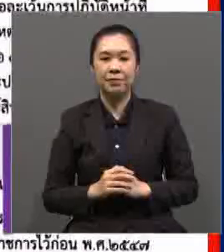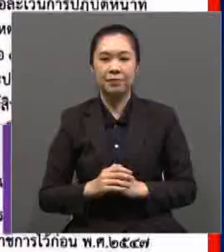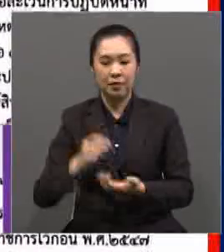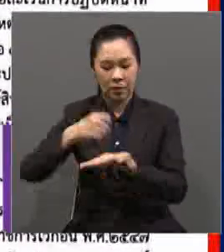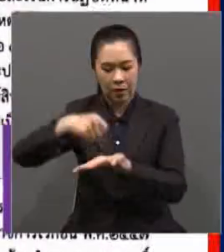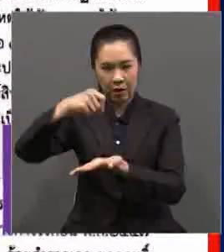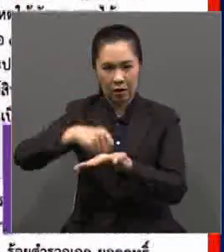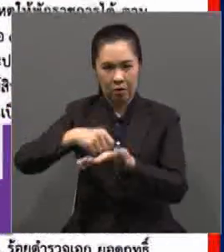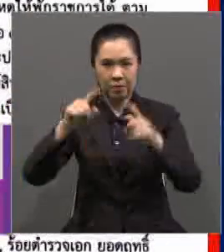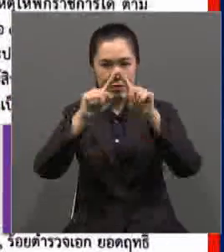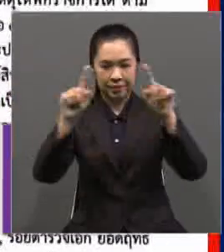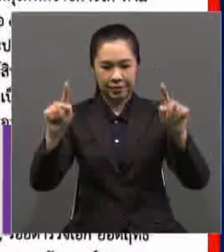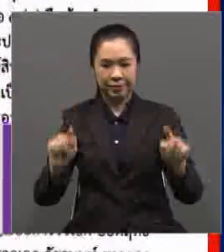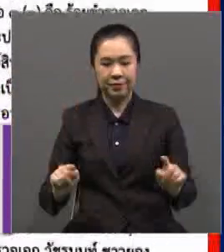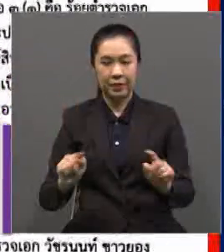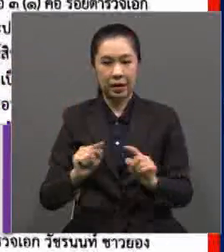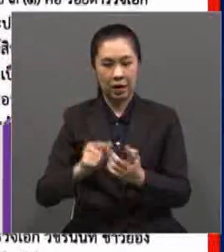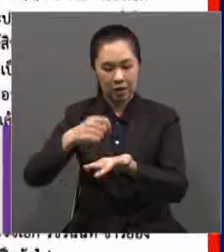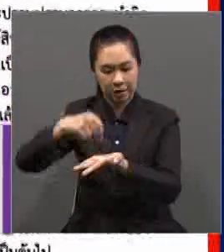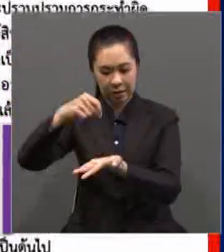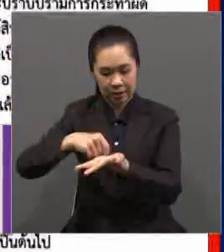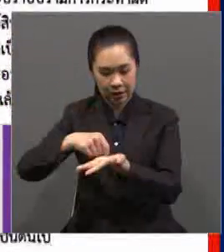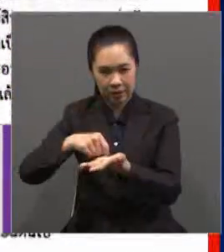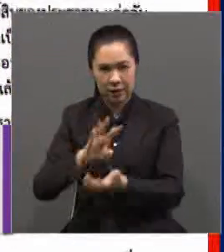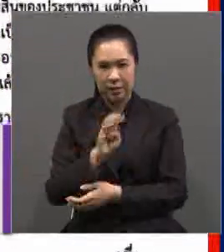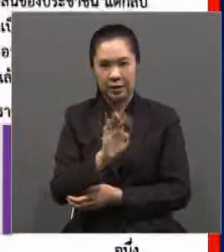นามในคำสั่งกองบังคับการตำรวจนครบาล1ที่